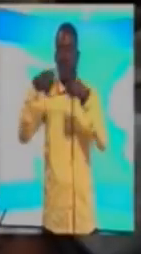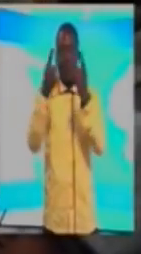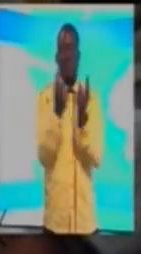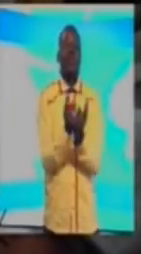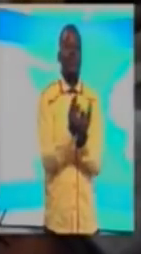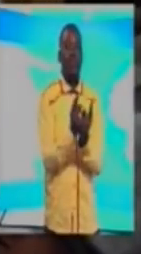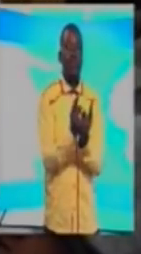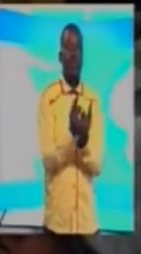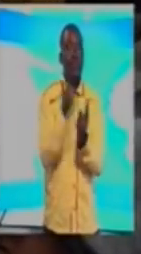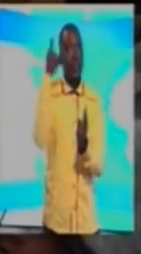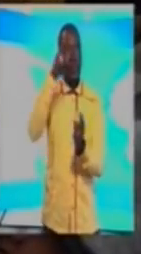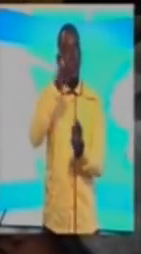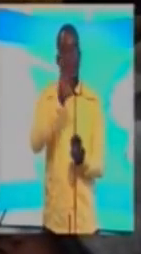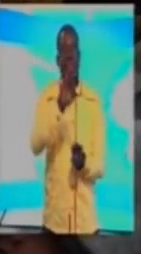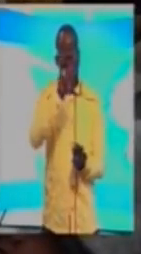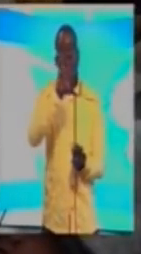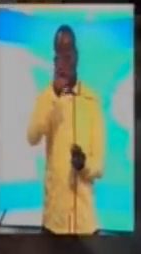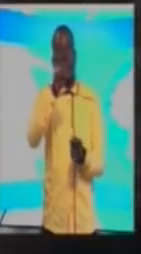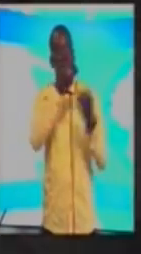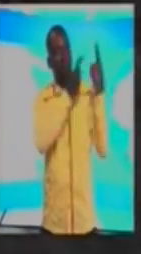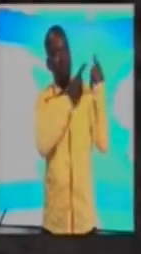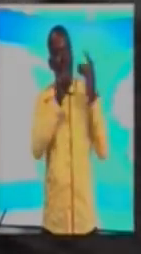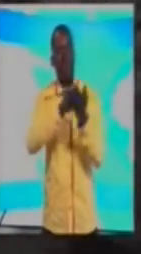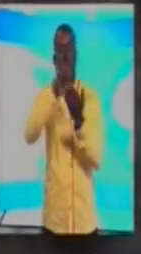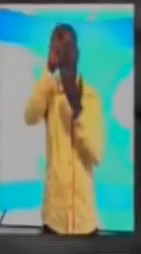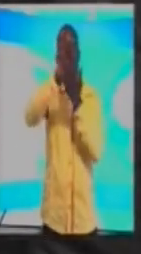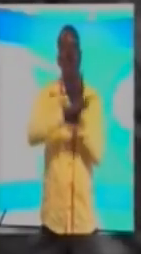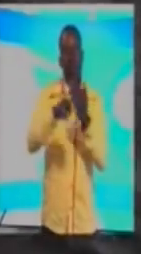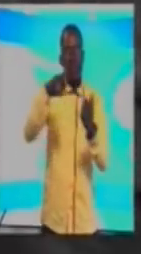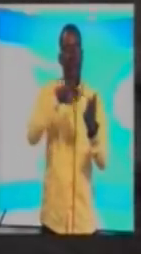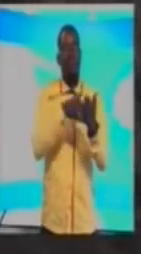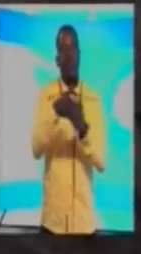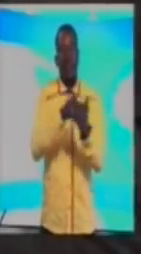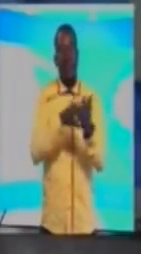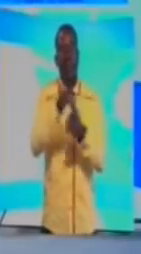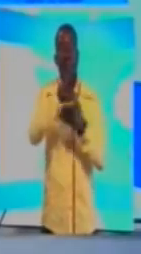islamique. L'offensive turque, depuis octobre, a fragilisé les geôliers kurdes.